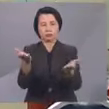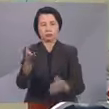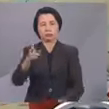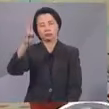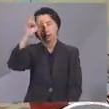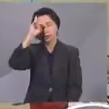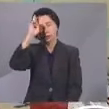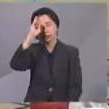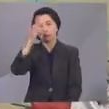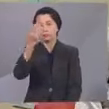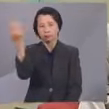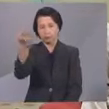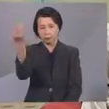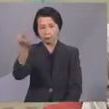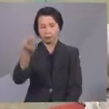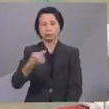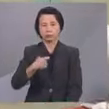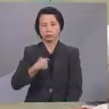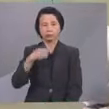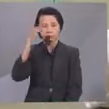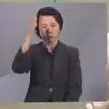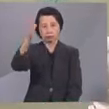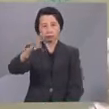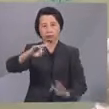Seperti biasa, saya akan memulakan dengan